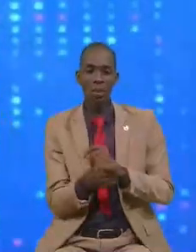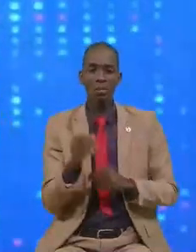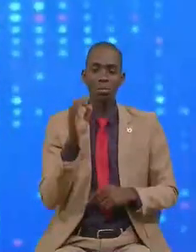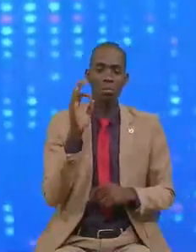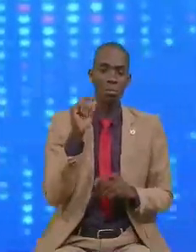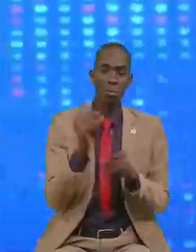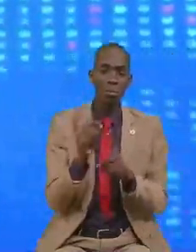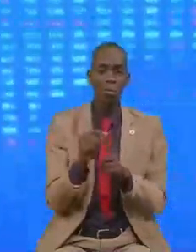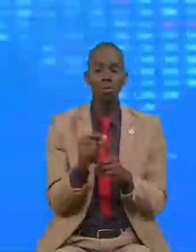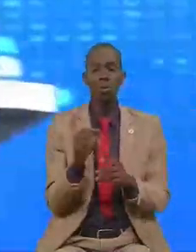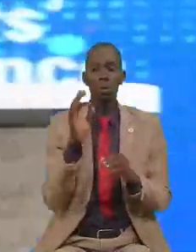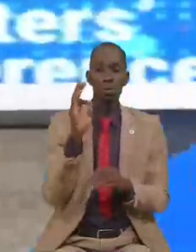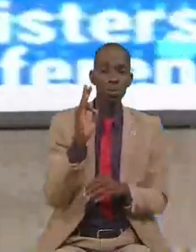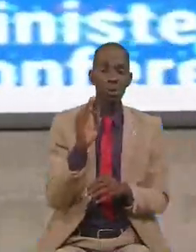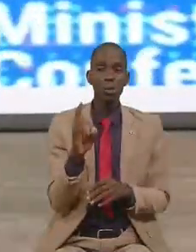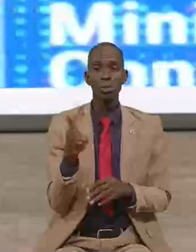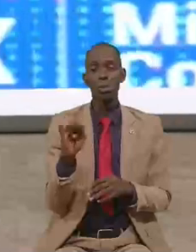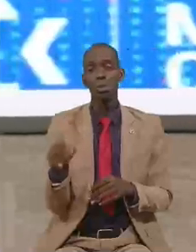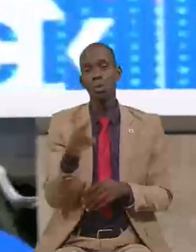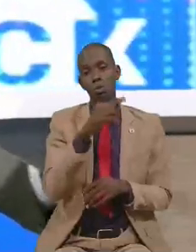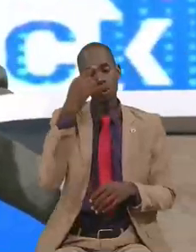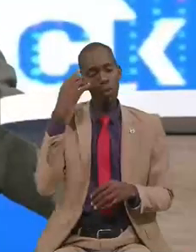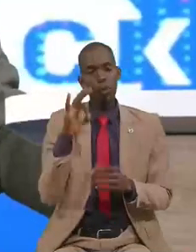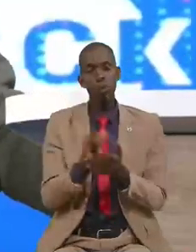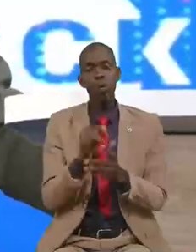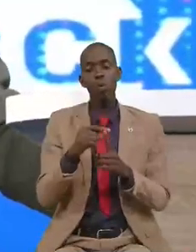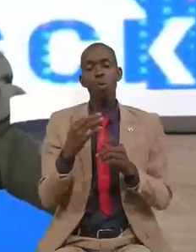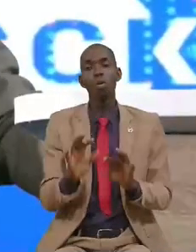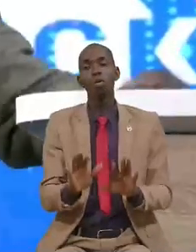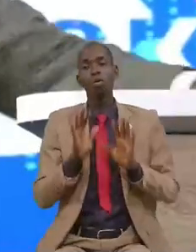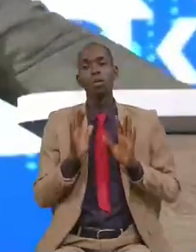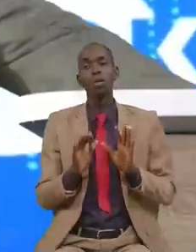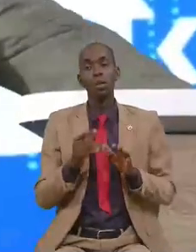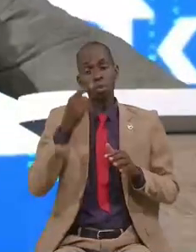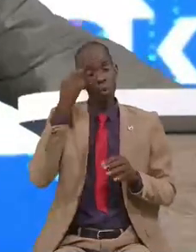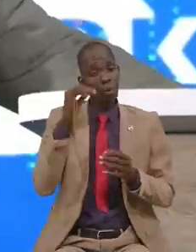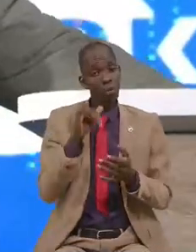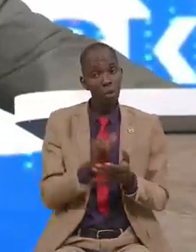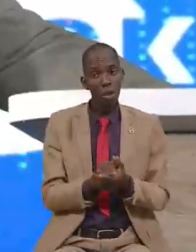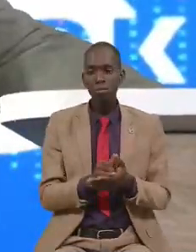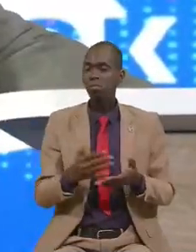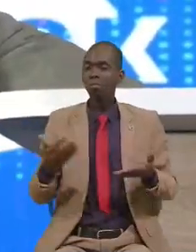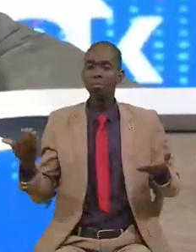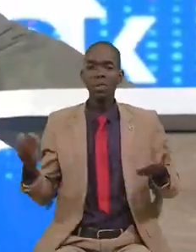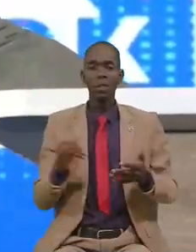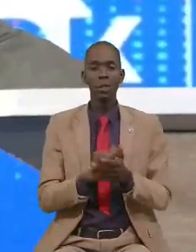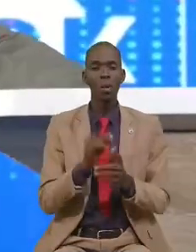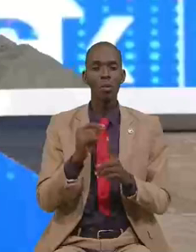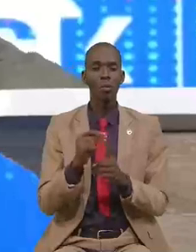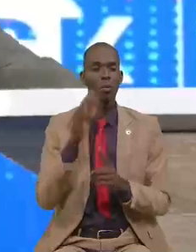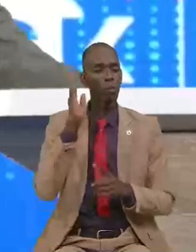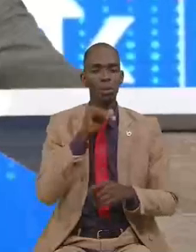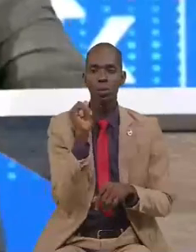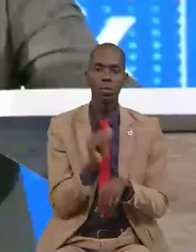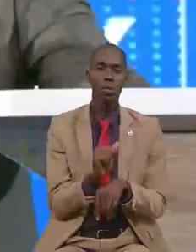ce message de crainte, tu as peur de leur regard, ce message ne va plus marcher. Ce qui t'a de